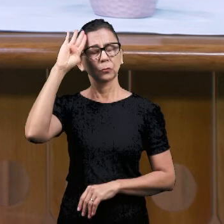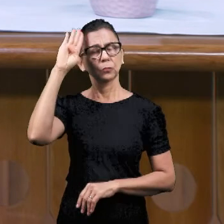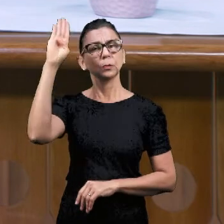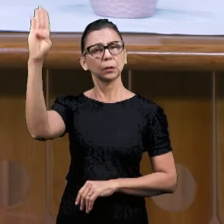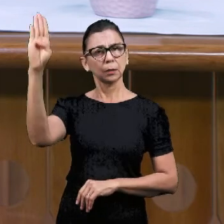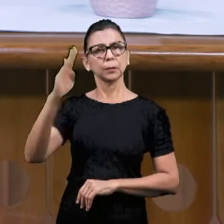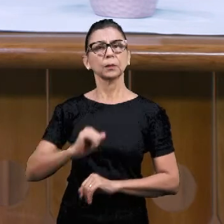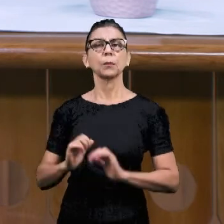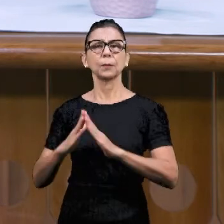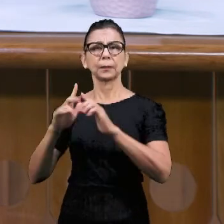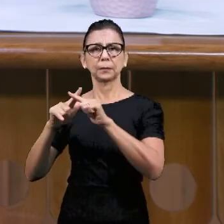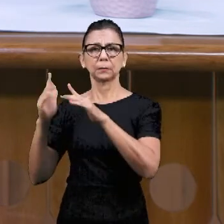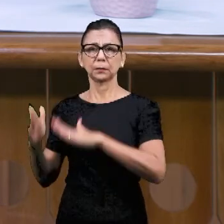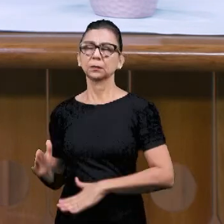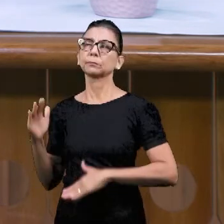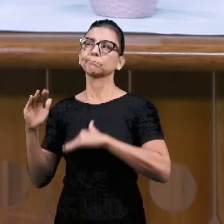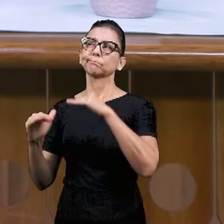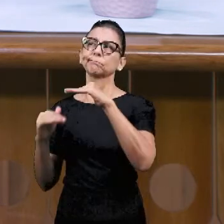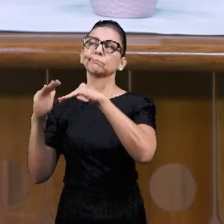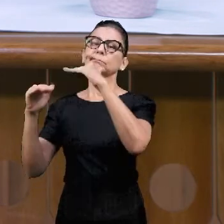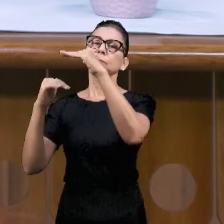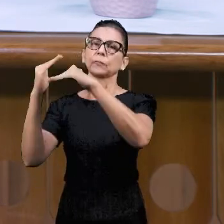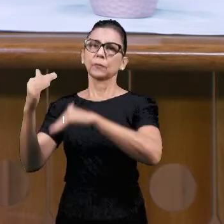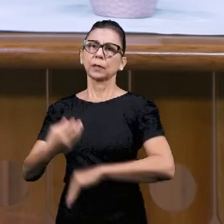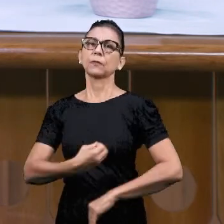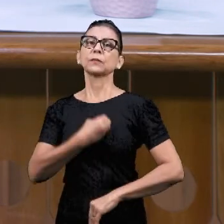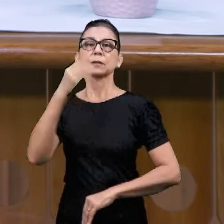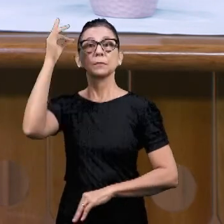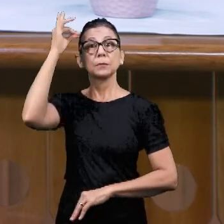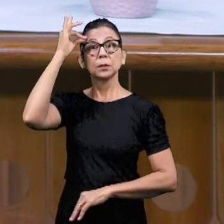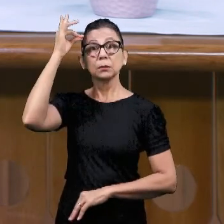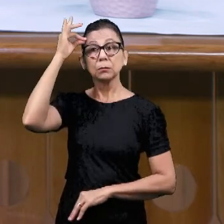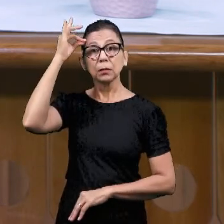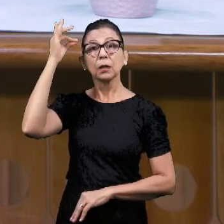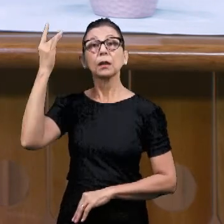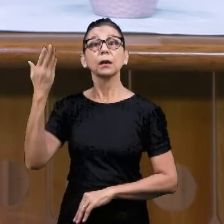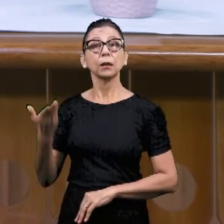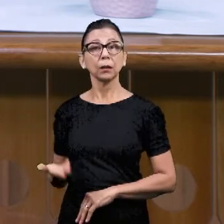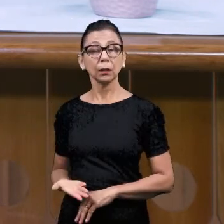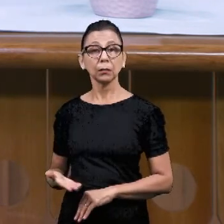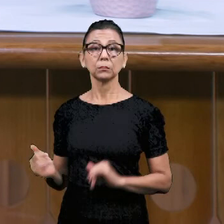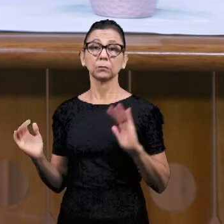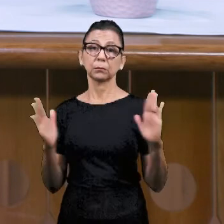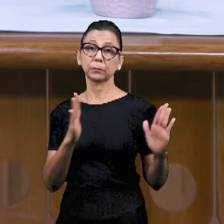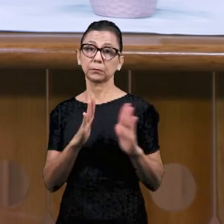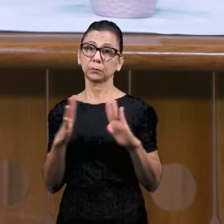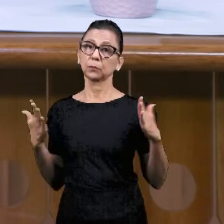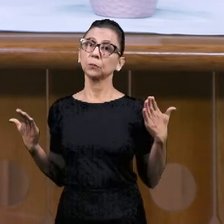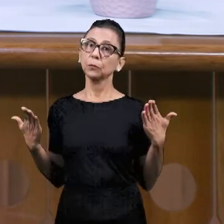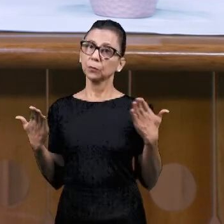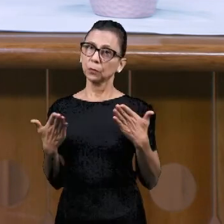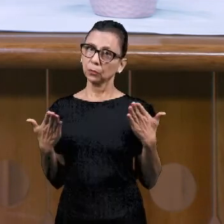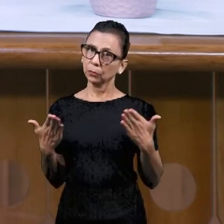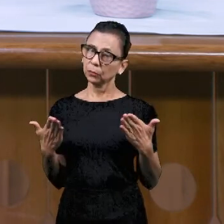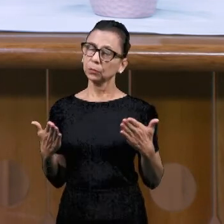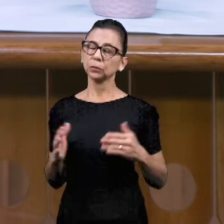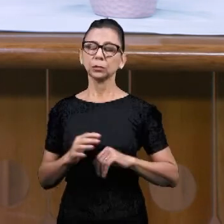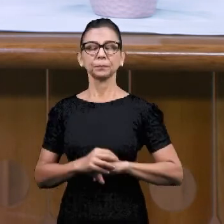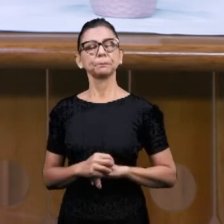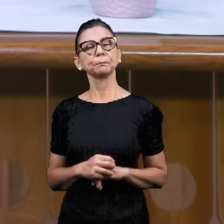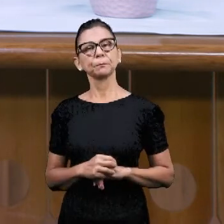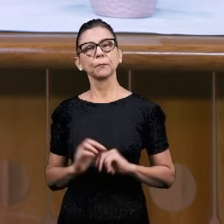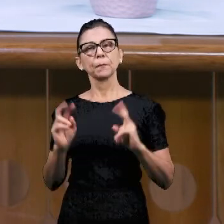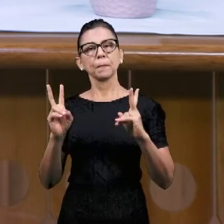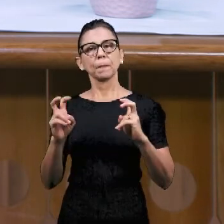la survie de l'Église et la survie spirituelle de l'Église dans ce temps que nous vivons. Et ce sujet est